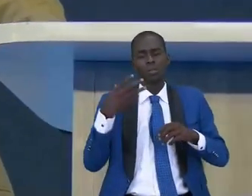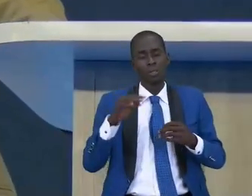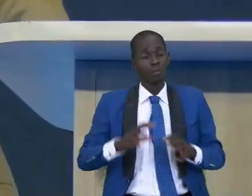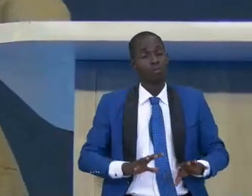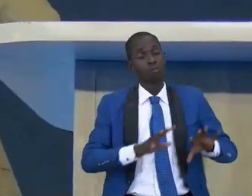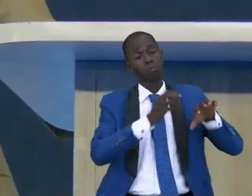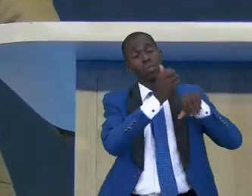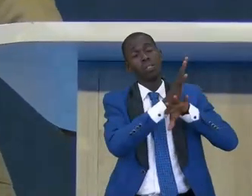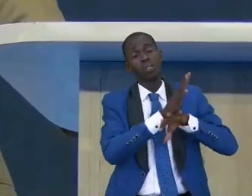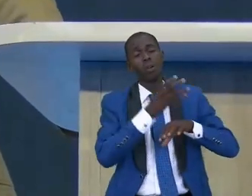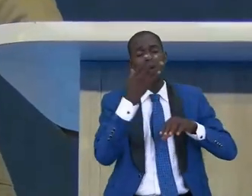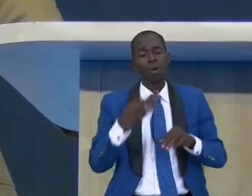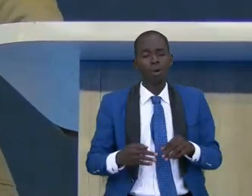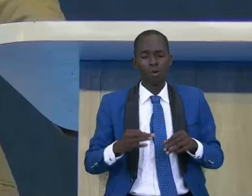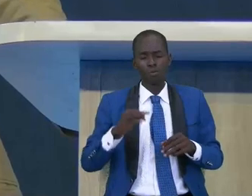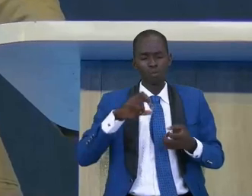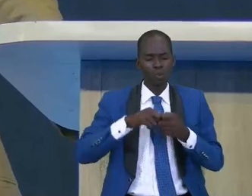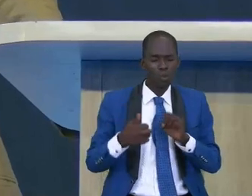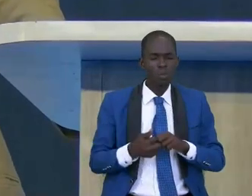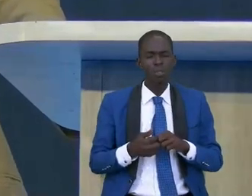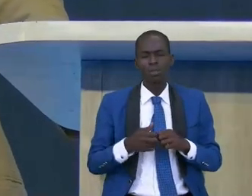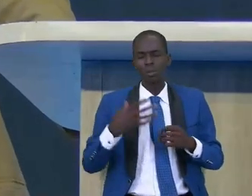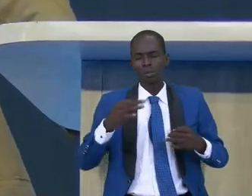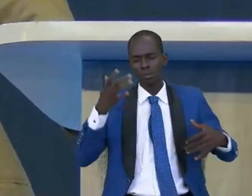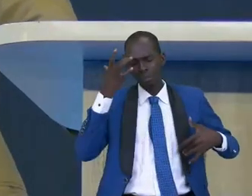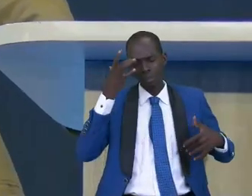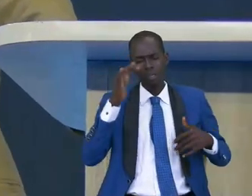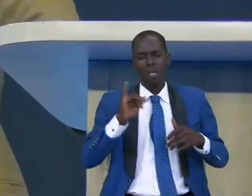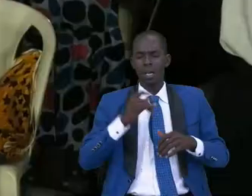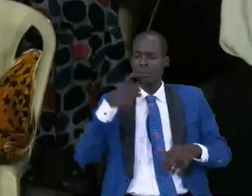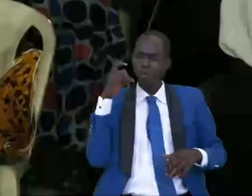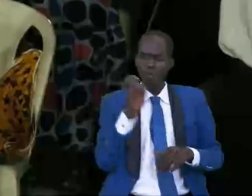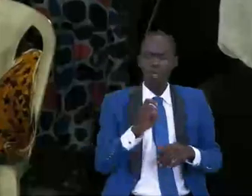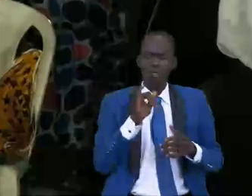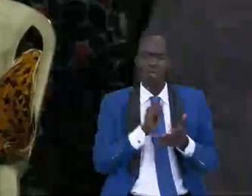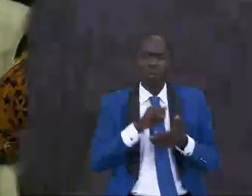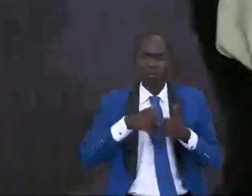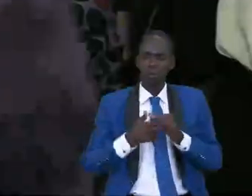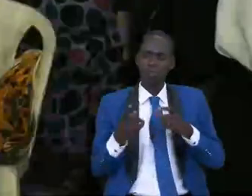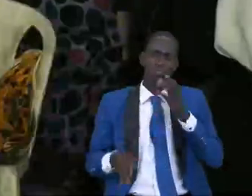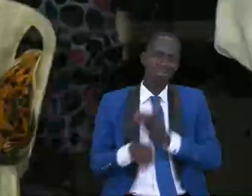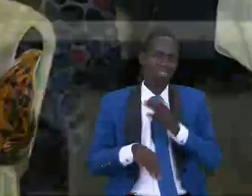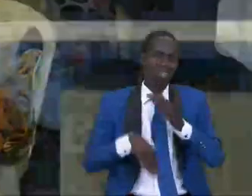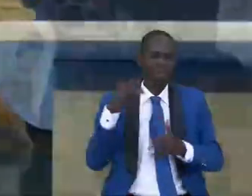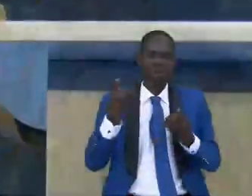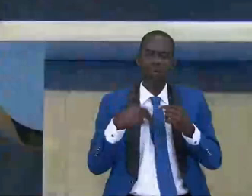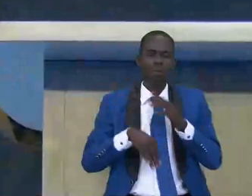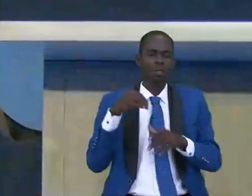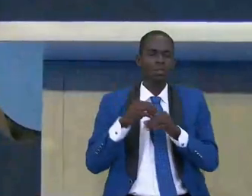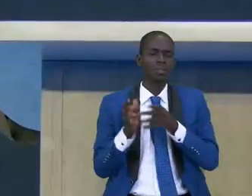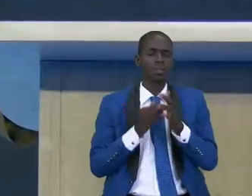maladies incurables qui est là pour un long moment, montagne, je te commande, déplace-toi au nom de